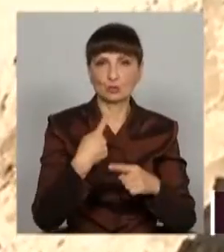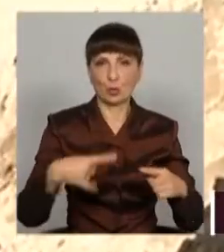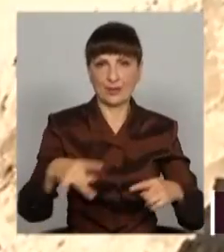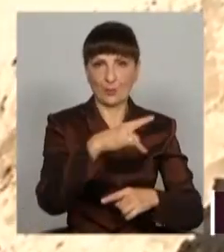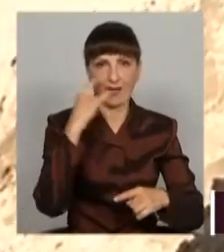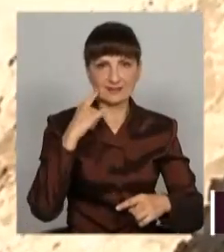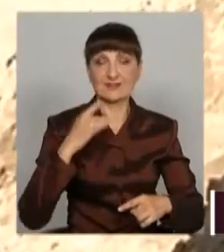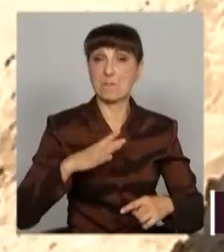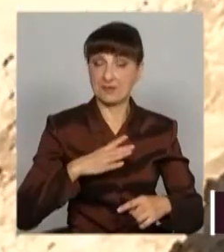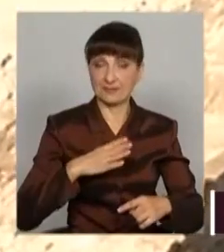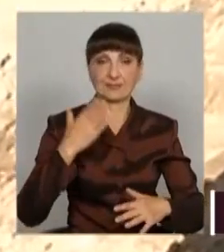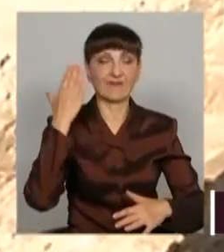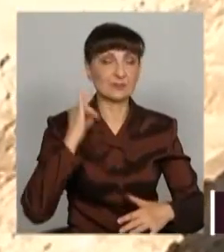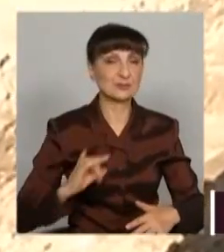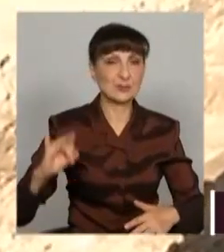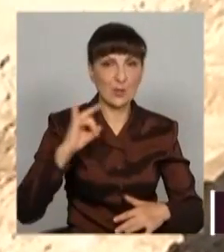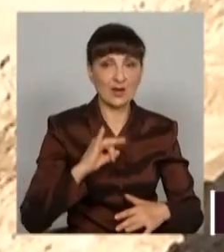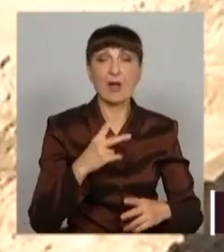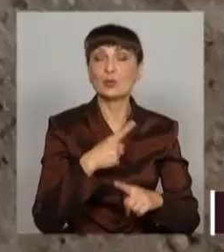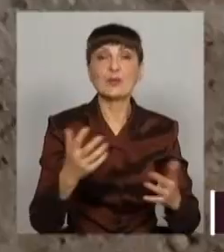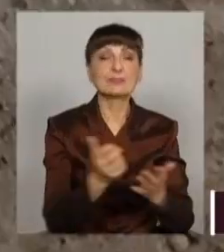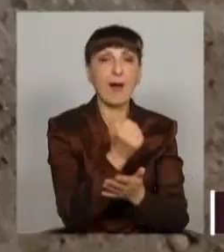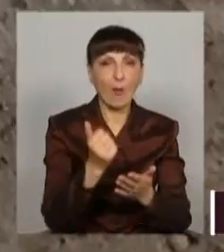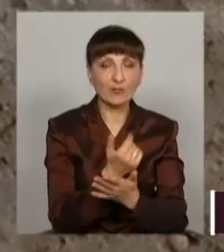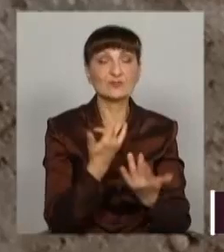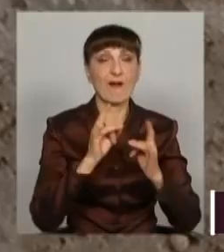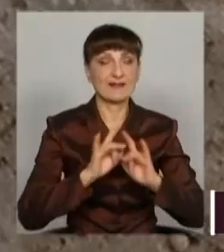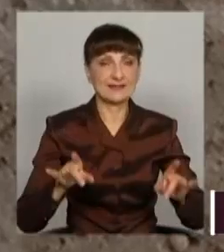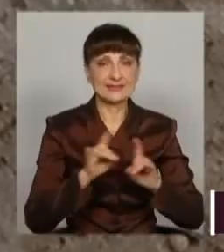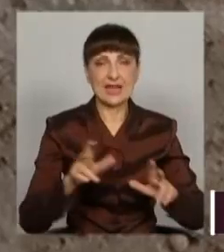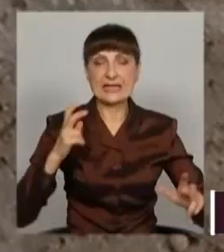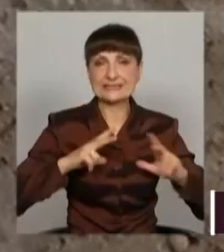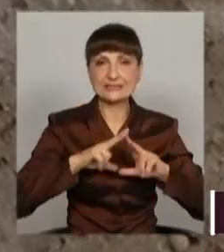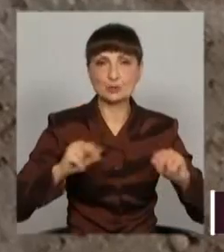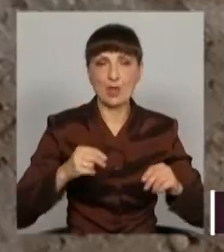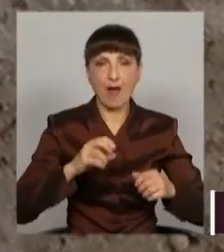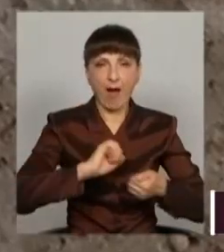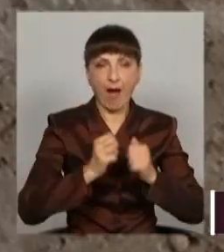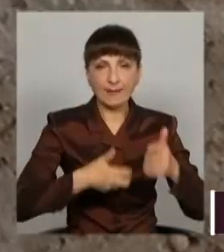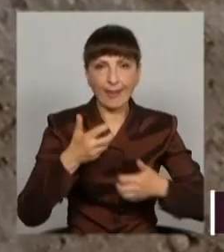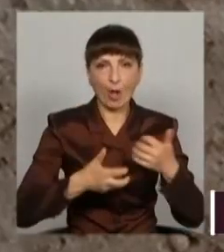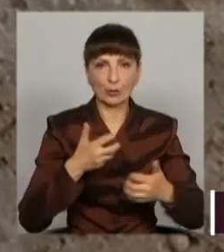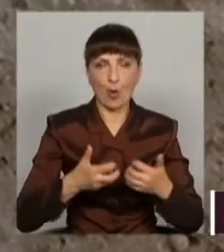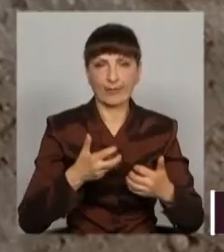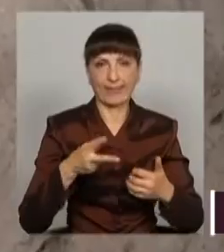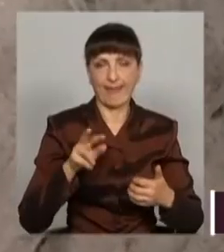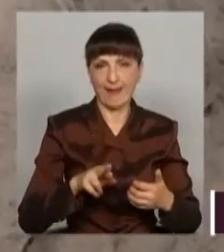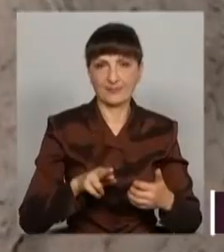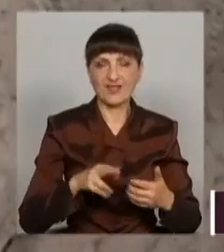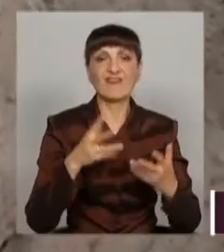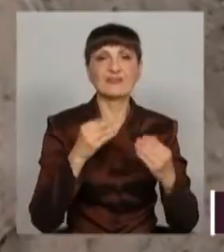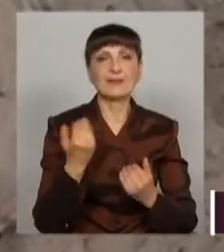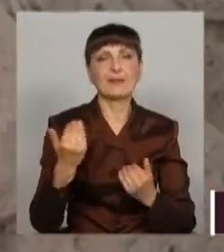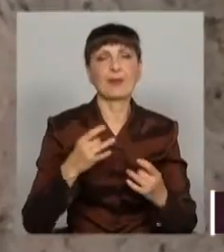об этом и других впечатляющих находках рассказали сегодня в институте археологии и меня алки маргулана в день их